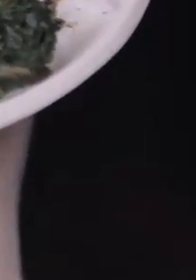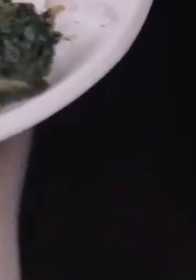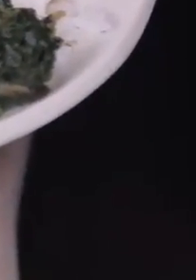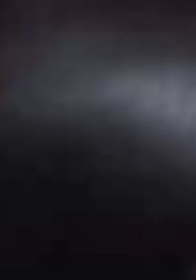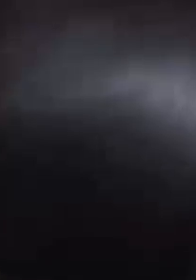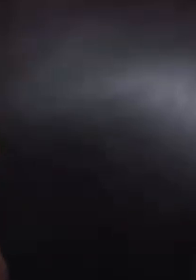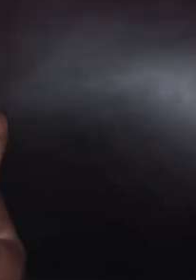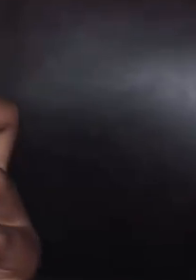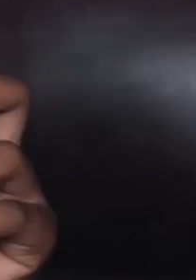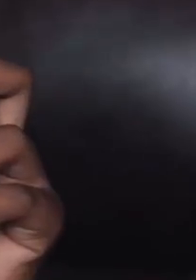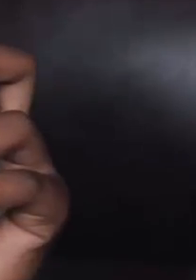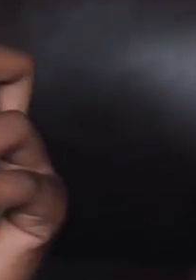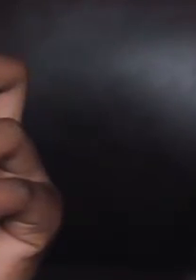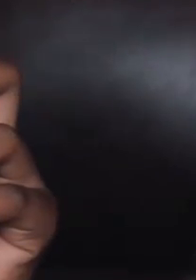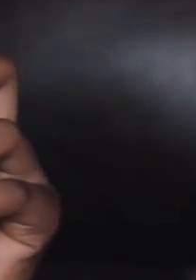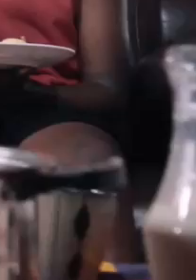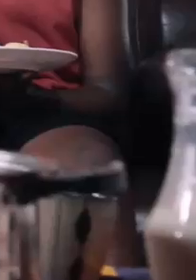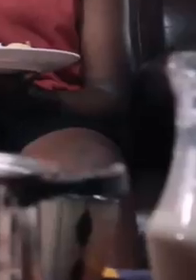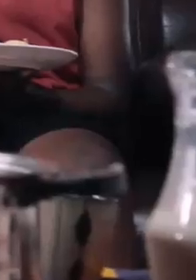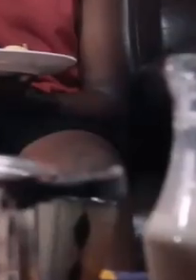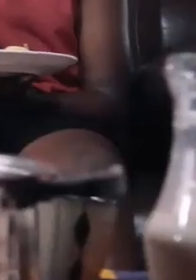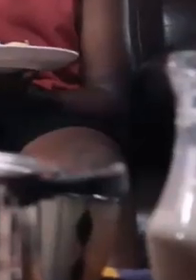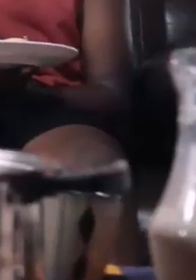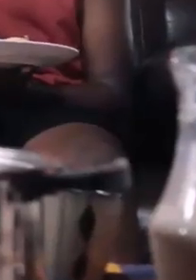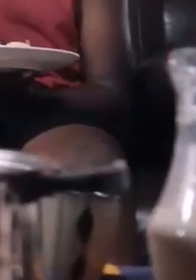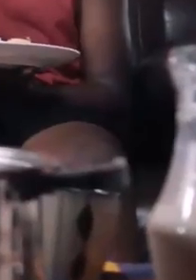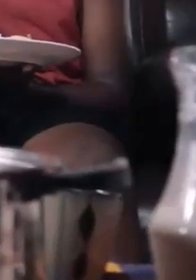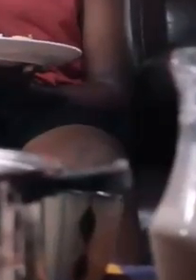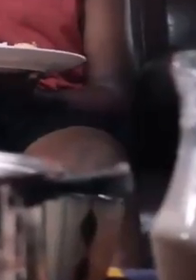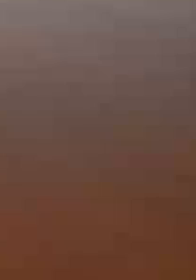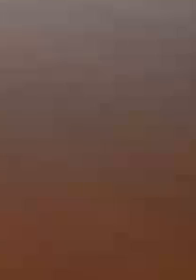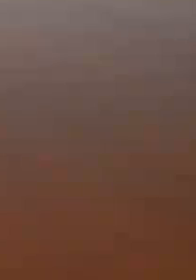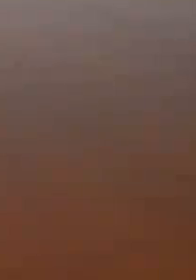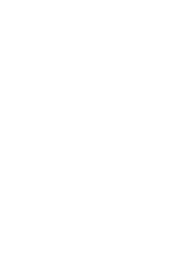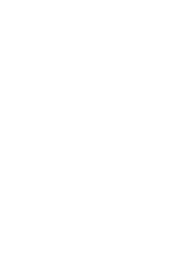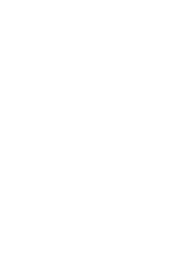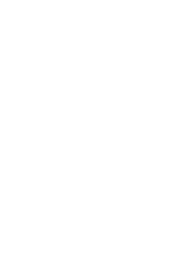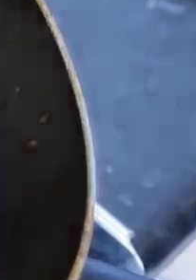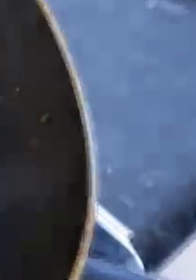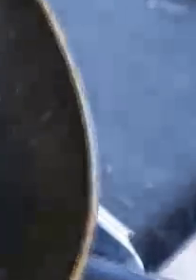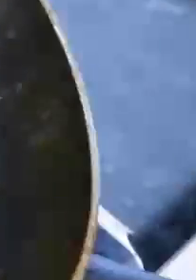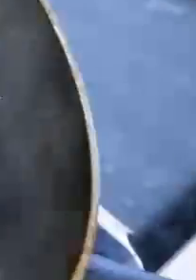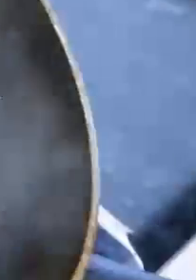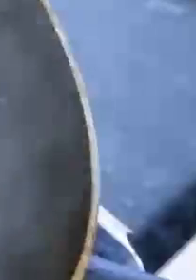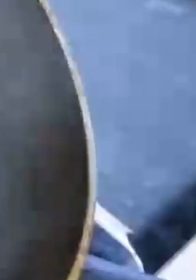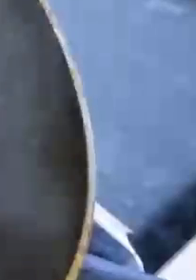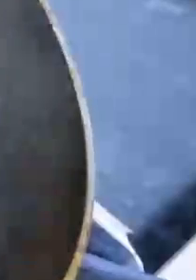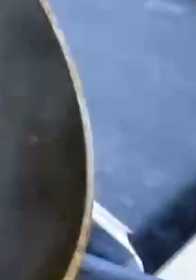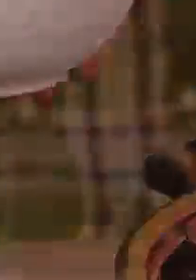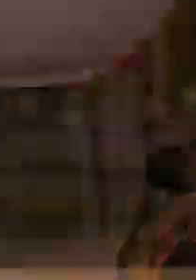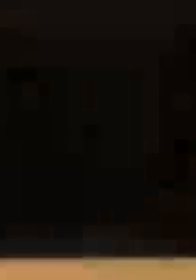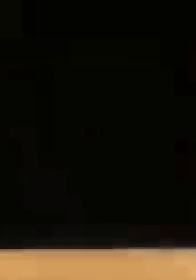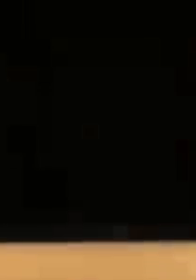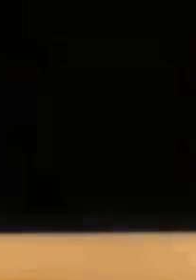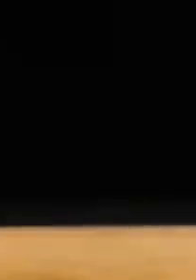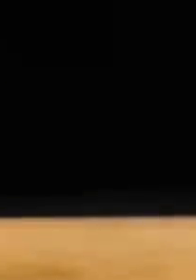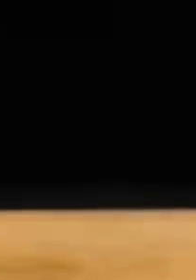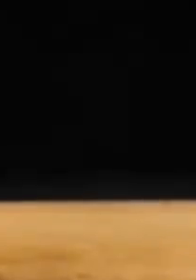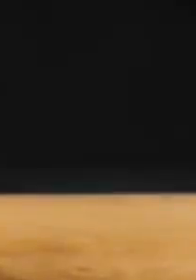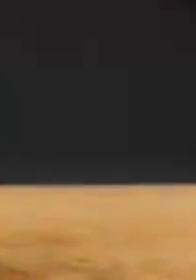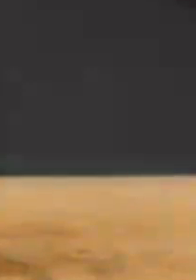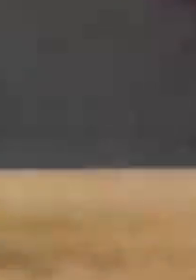indwara ku bana bato by'umwihariko bakenera ibyubaka umubiri kugira ngo bakure neza nk'amata amagi amafi n'ibindi ibirinda